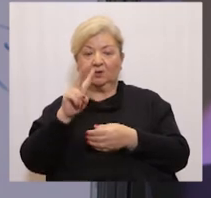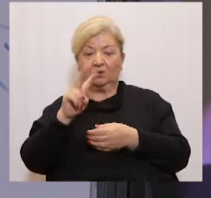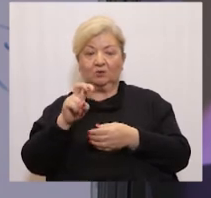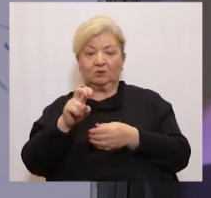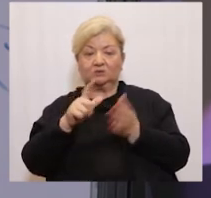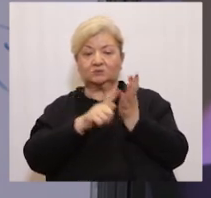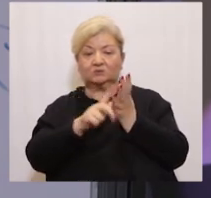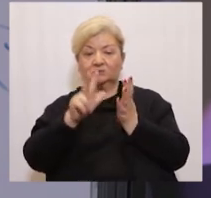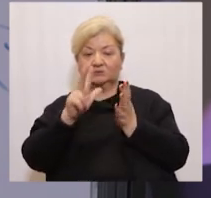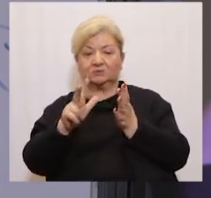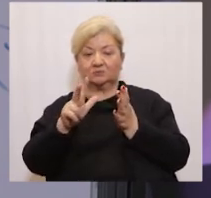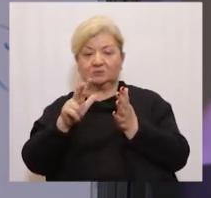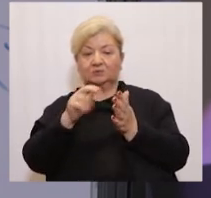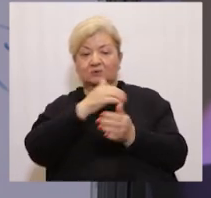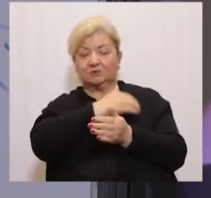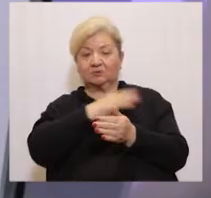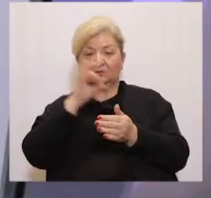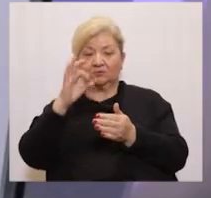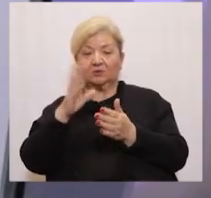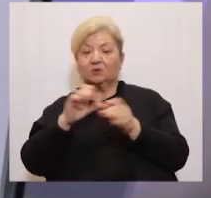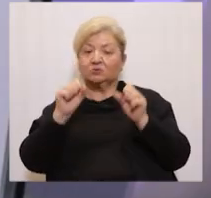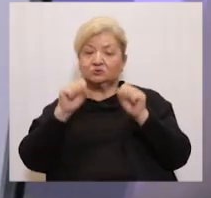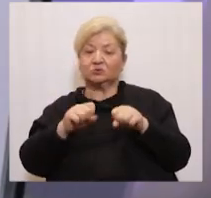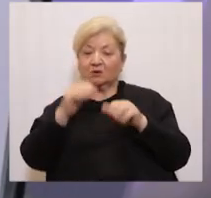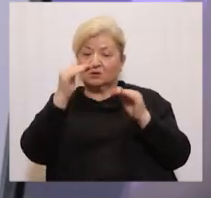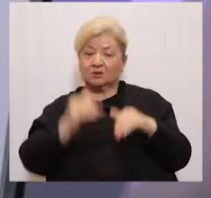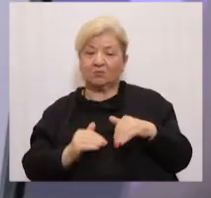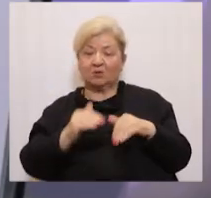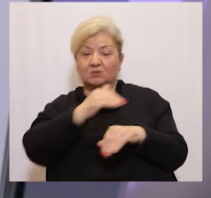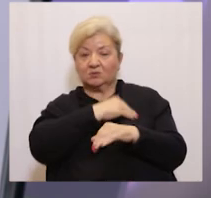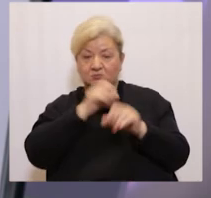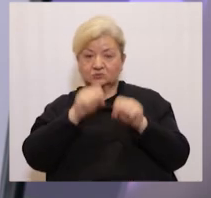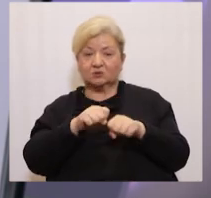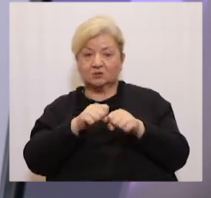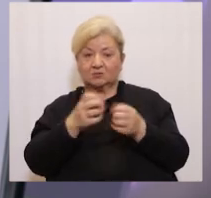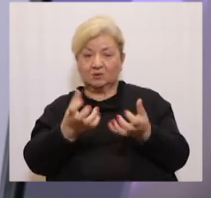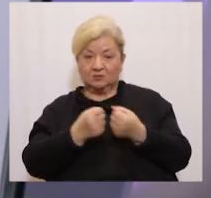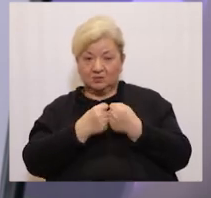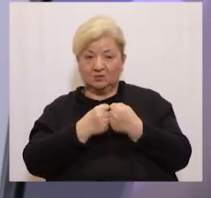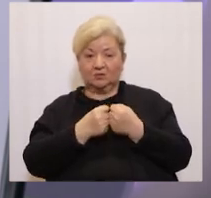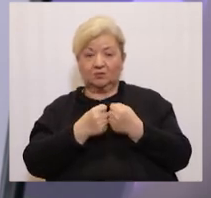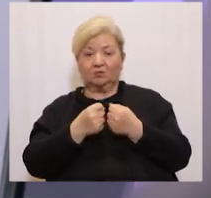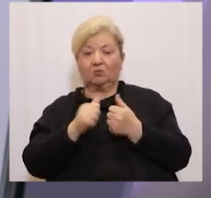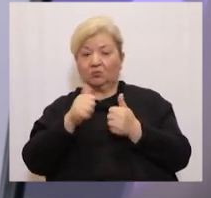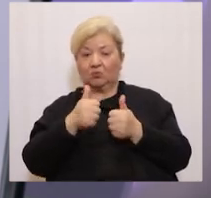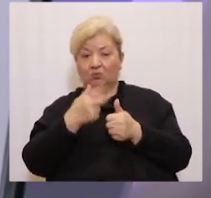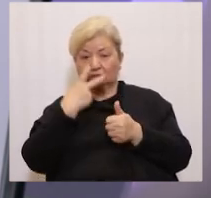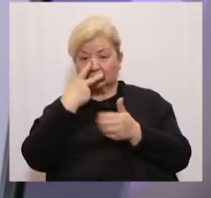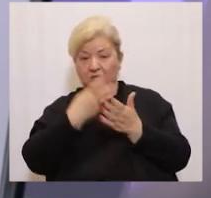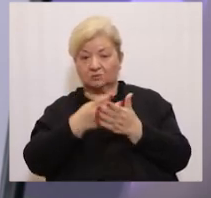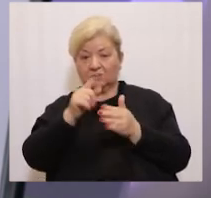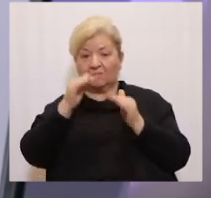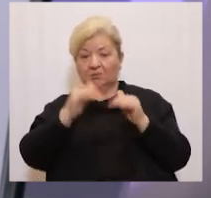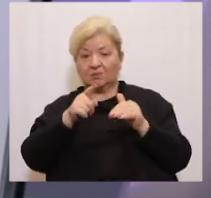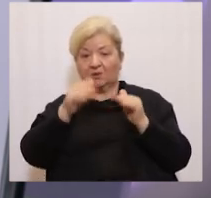-273 გრადუსი ცელსიუსი. ისე იგი, რა უნდა დავასკვნათ? შესაძლებელია ამაზე დაბალი ტემპერატურის მიღწევა? როგორც ხედავთ,